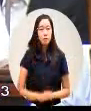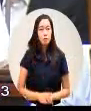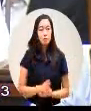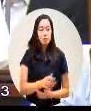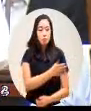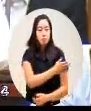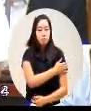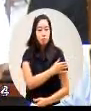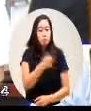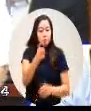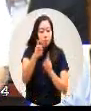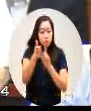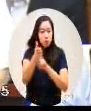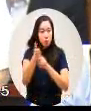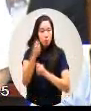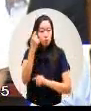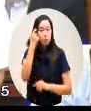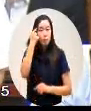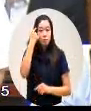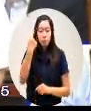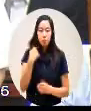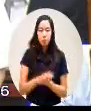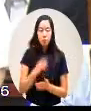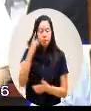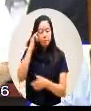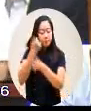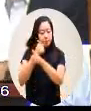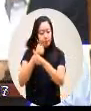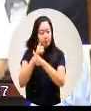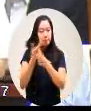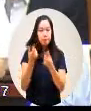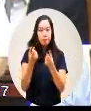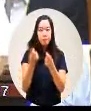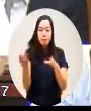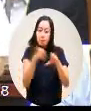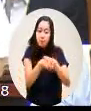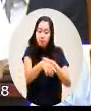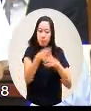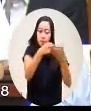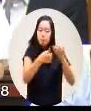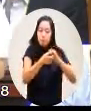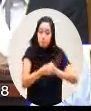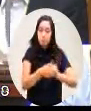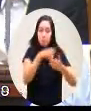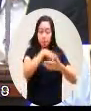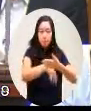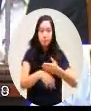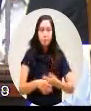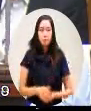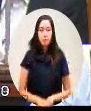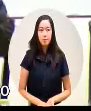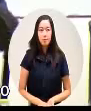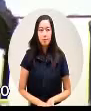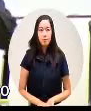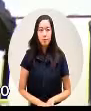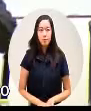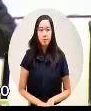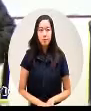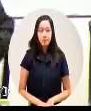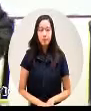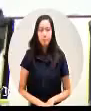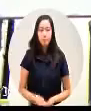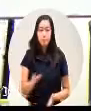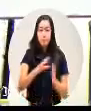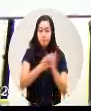陈议员的见解，我会好好参考。纳入我们的有关规定里面， 所以吼、哦啊，我们的